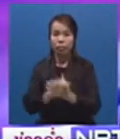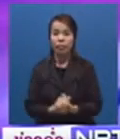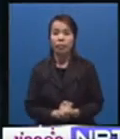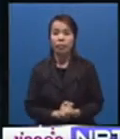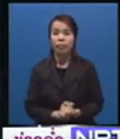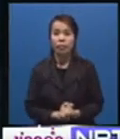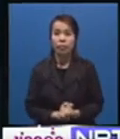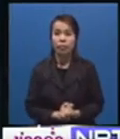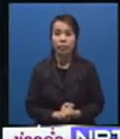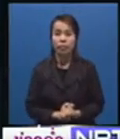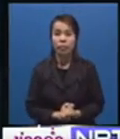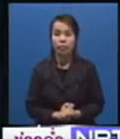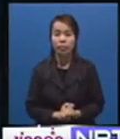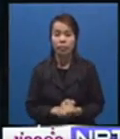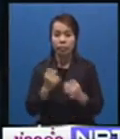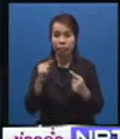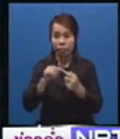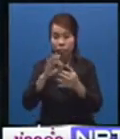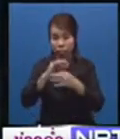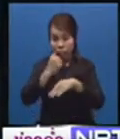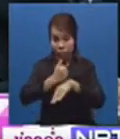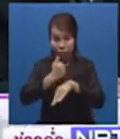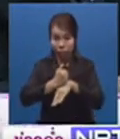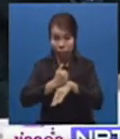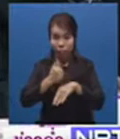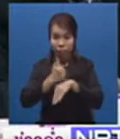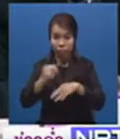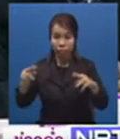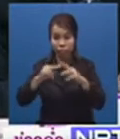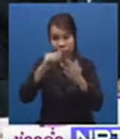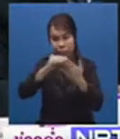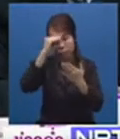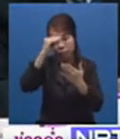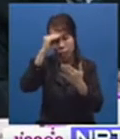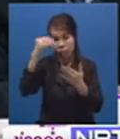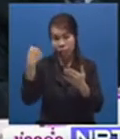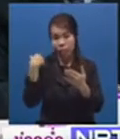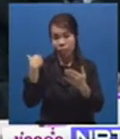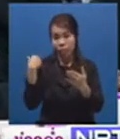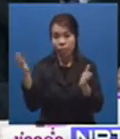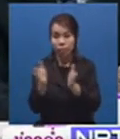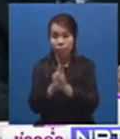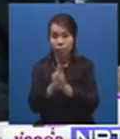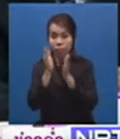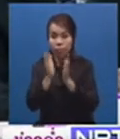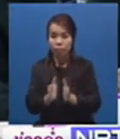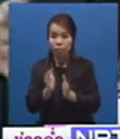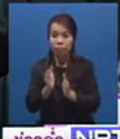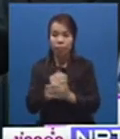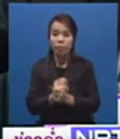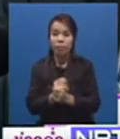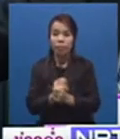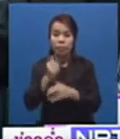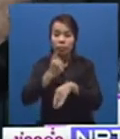ครับพลเรือเอกณรงค์พิพัฒนาสายรัฐมนตรีว่าการกระทรวงศึกษาธิการพร้อมด้วยนายกฤษณพงศ์กีรติกร